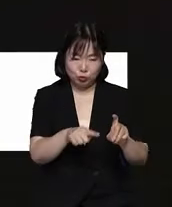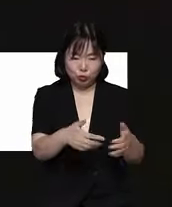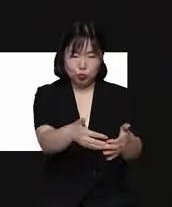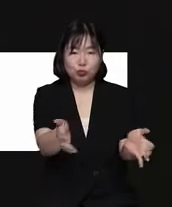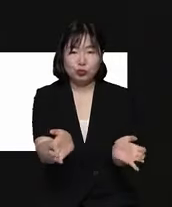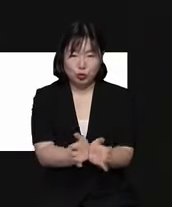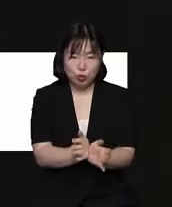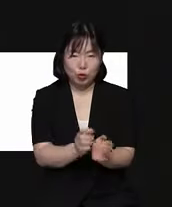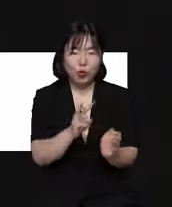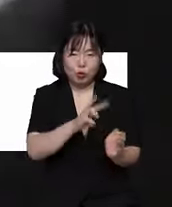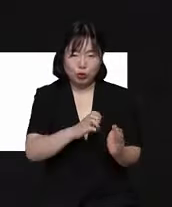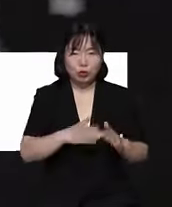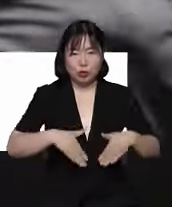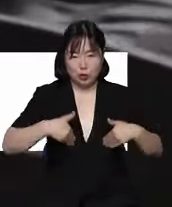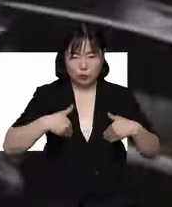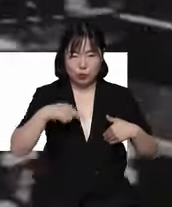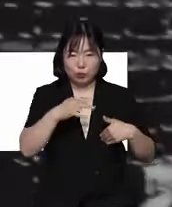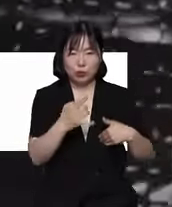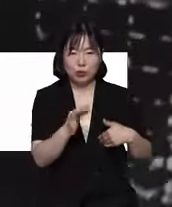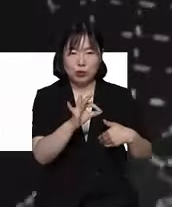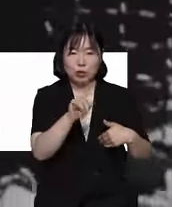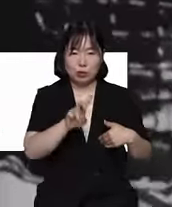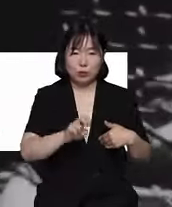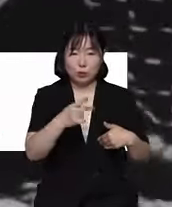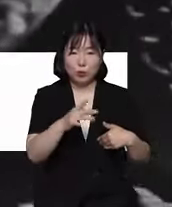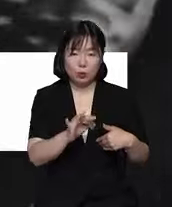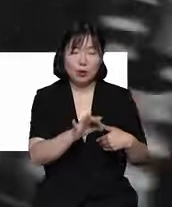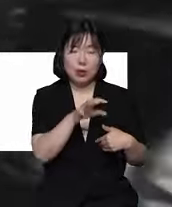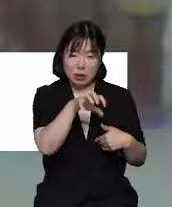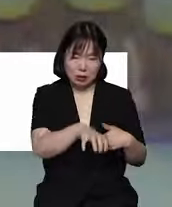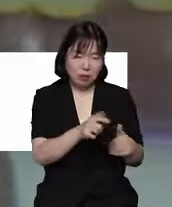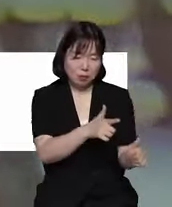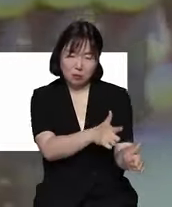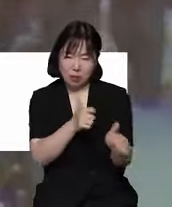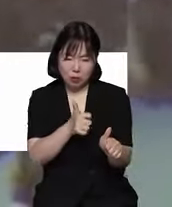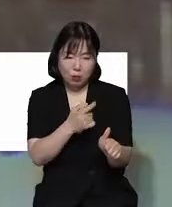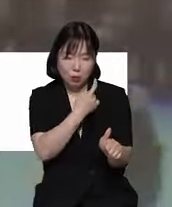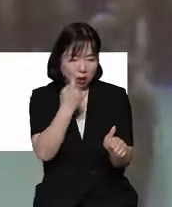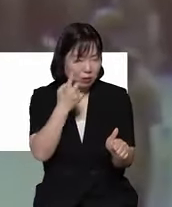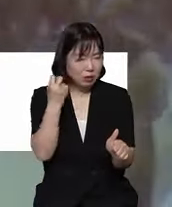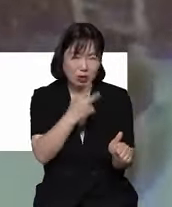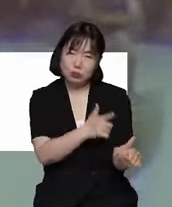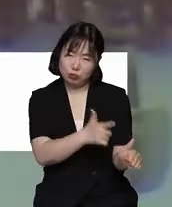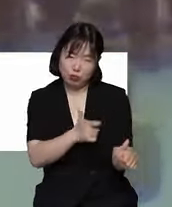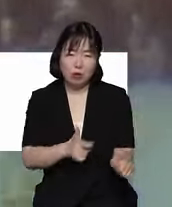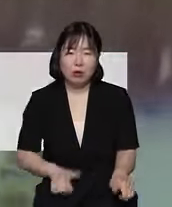광주남구 송암동 청년 세명을 총과 대검으로 살해한 뒤 확인